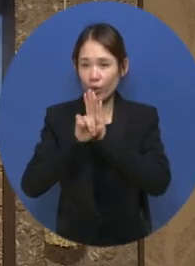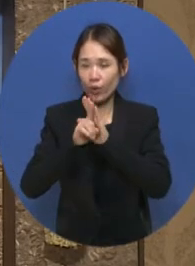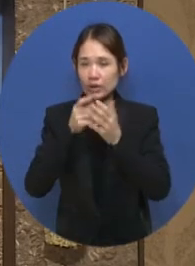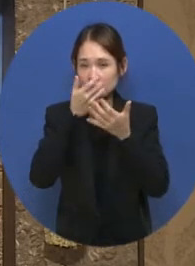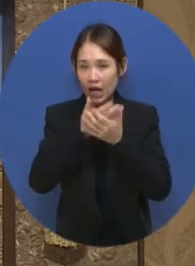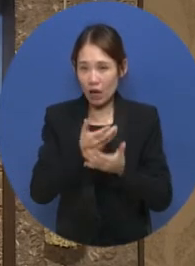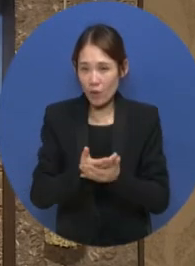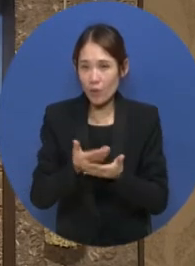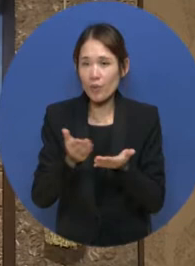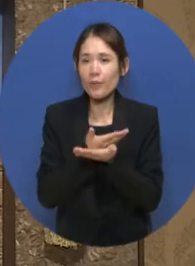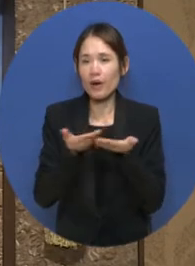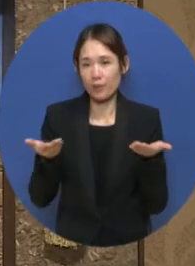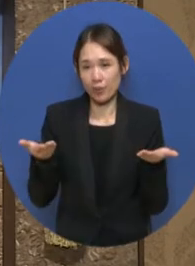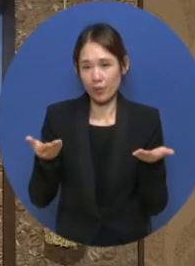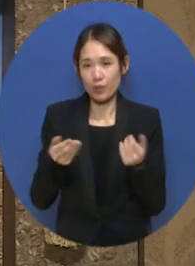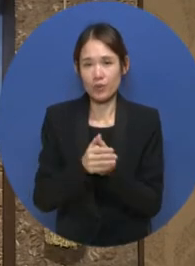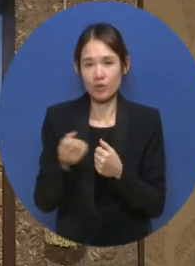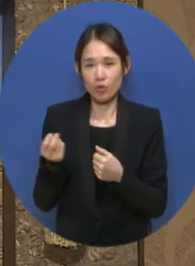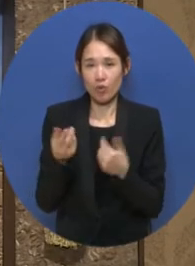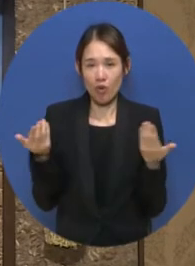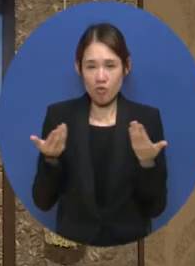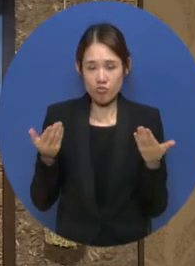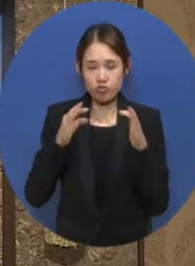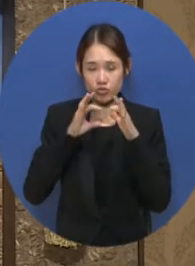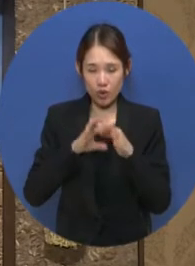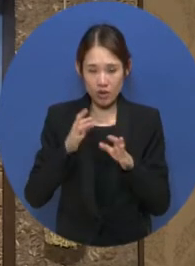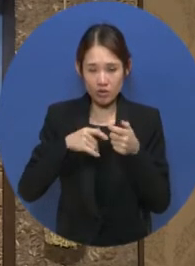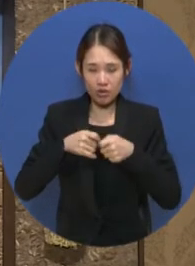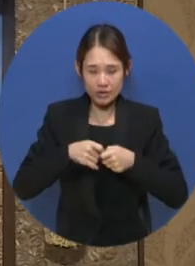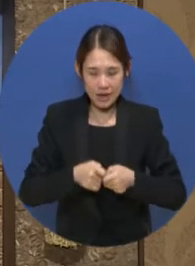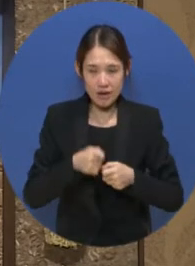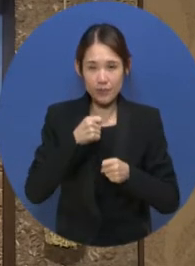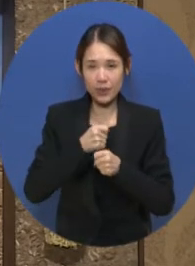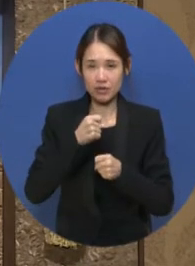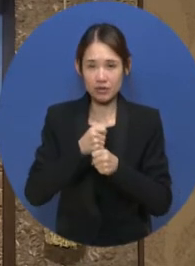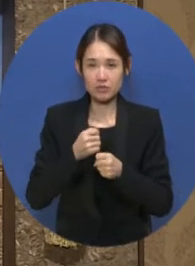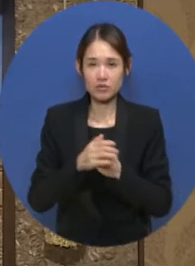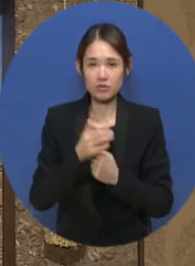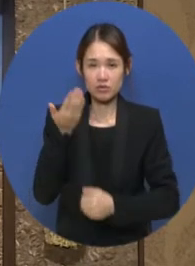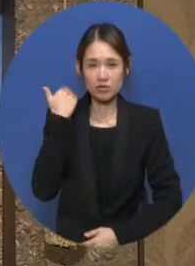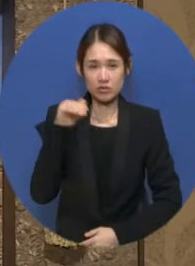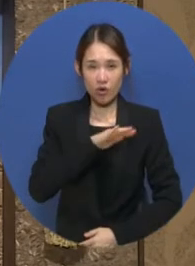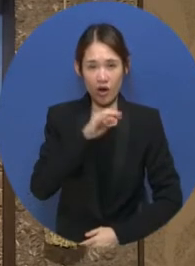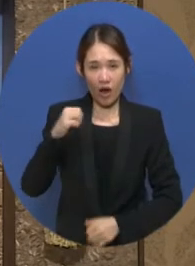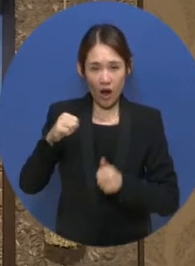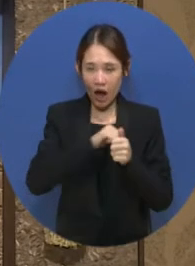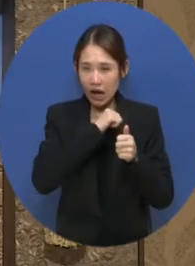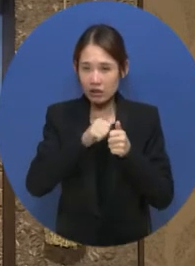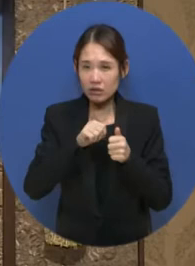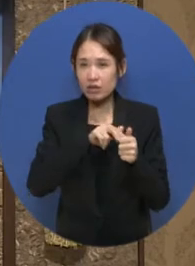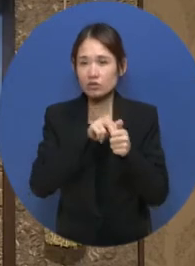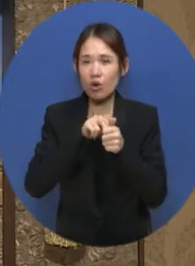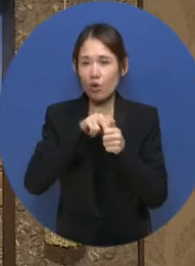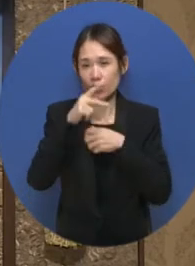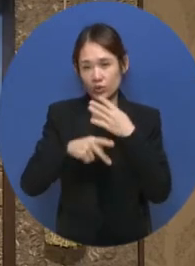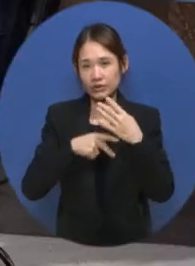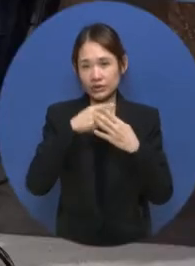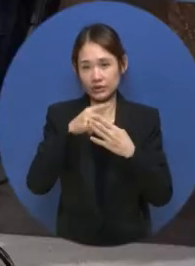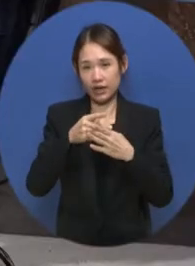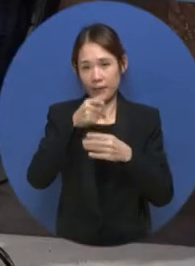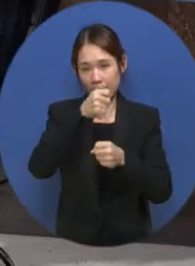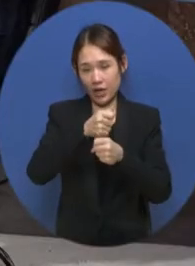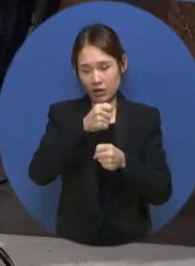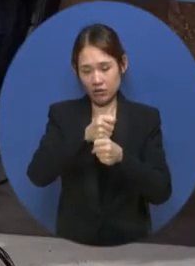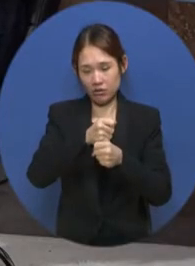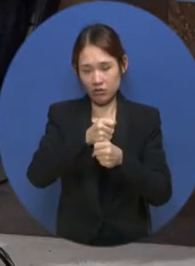배포 해주기도 하구요 또 업무에 대한 체계를 또 갖추거나 또 최근에는 저희가 학대 정보 시스템 이라고 하는 것도 구축을